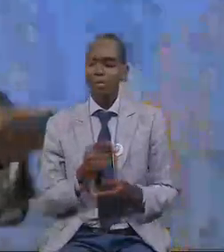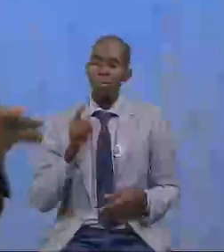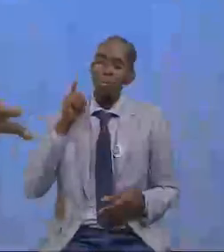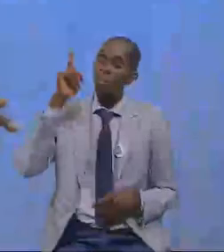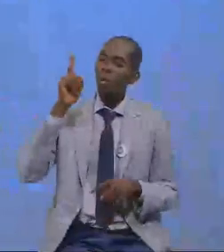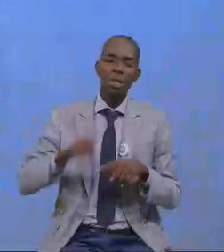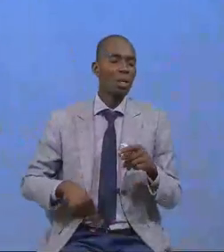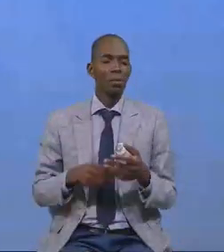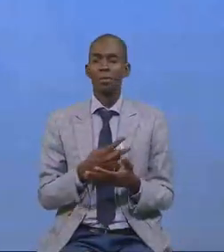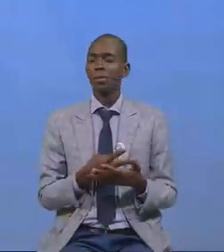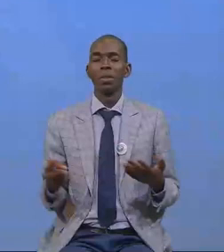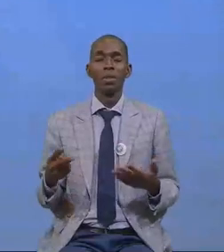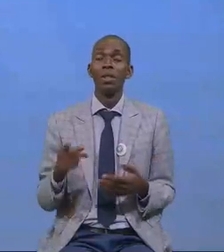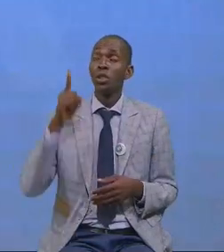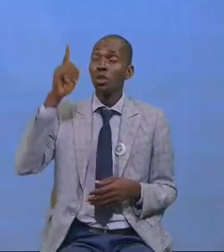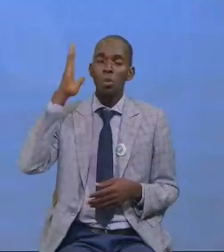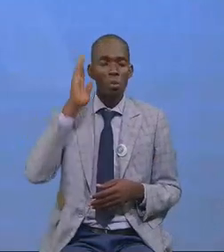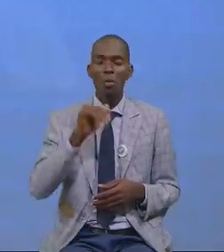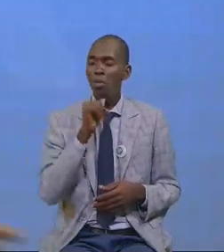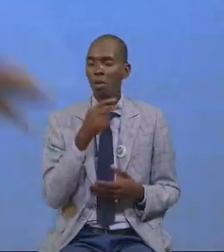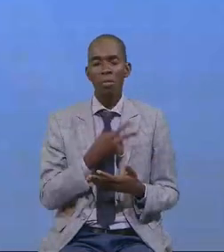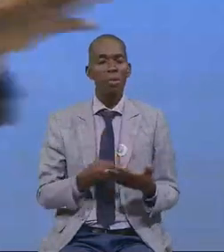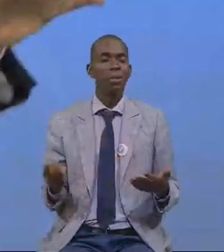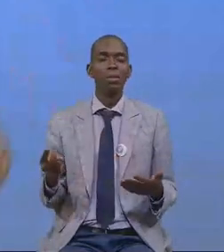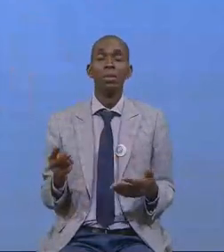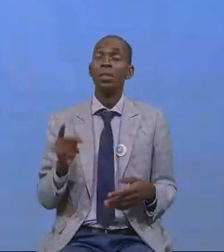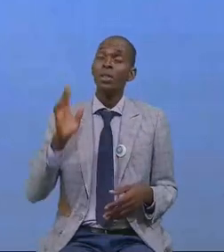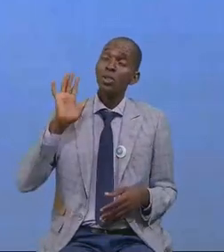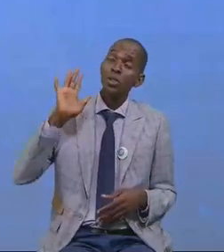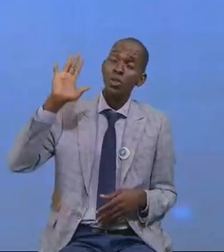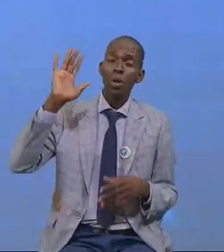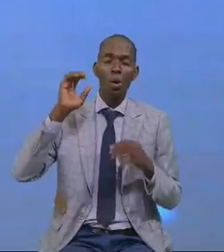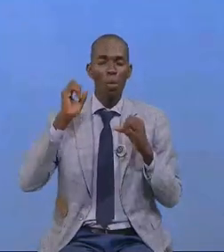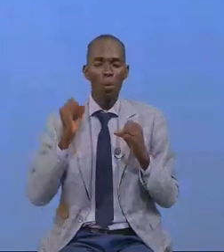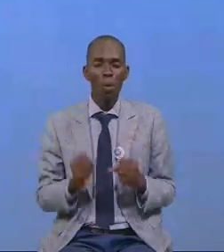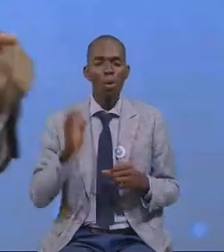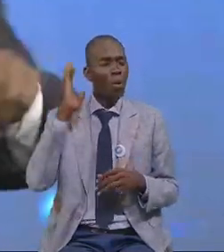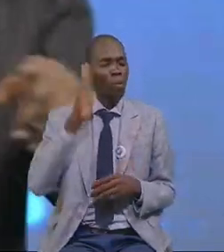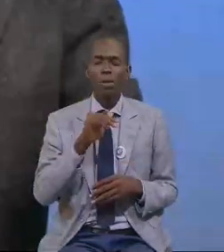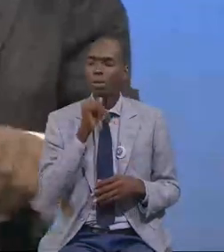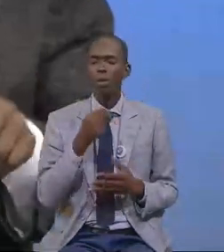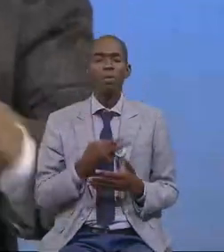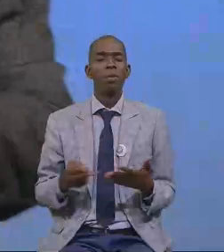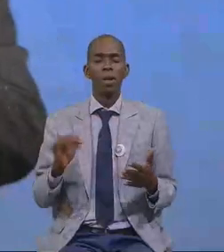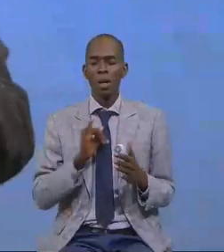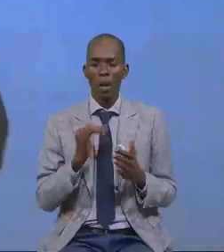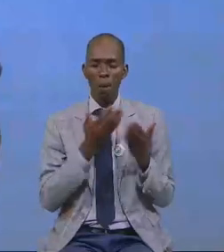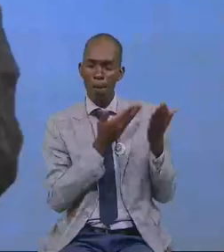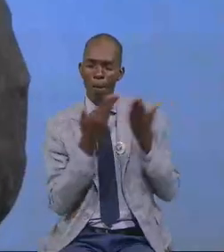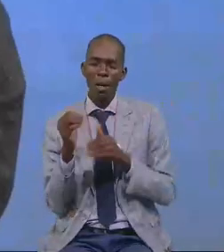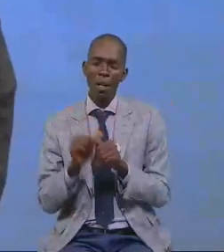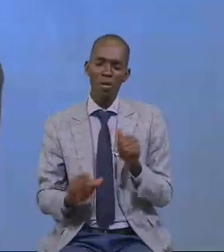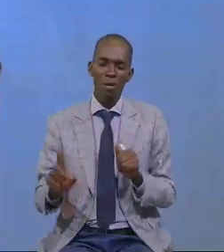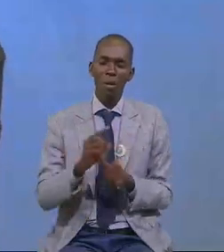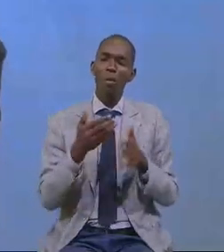peux pas échouer, tu n'échoueras pas, ta puissance ne faillira pas. J'apporte tout le